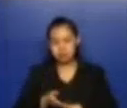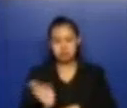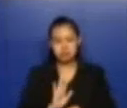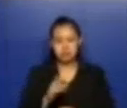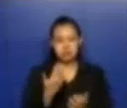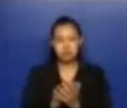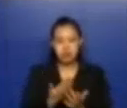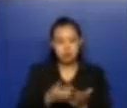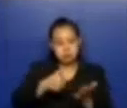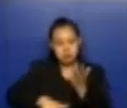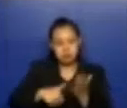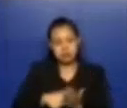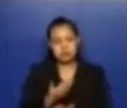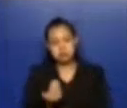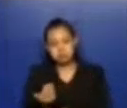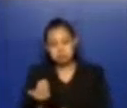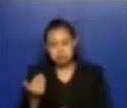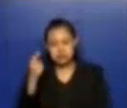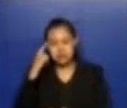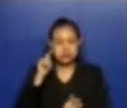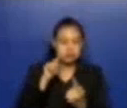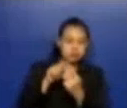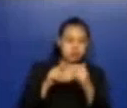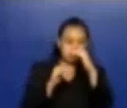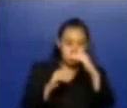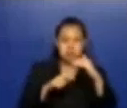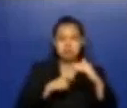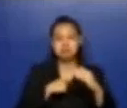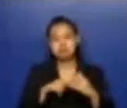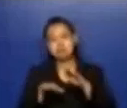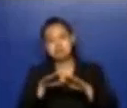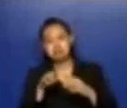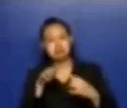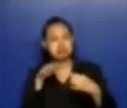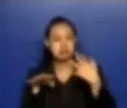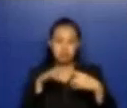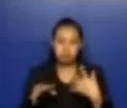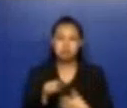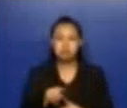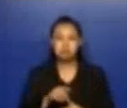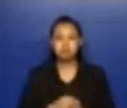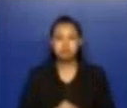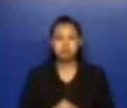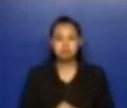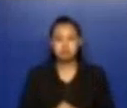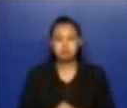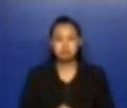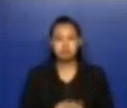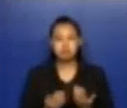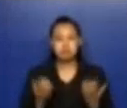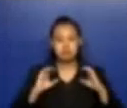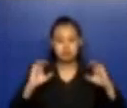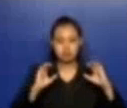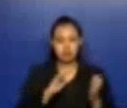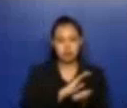ายที่ตั้งไว้รัฐบาลเคยบอกว่าจะปฏิรูป